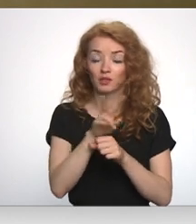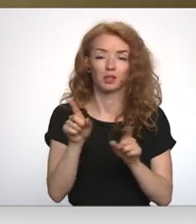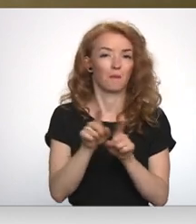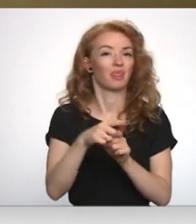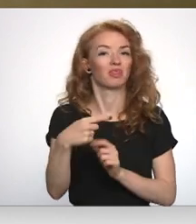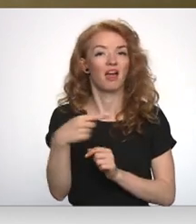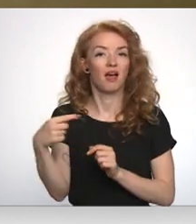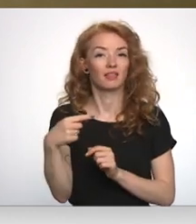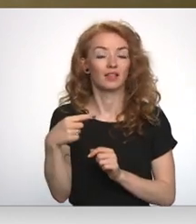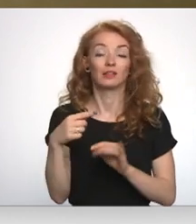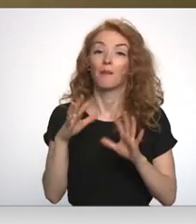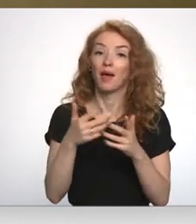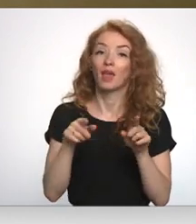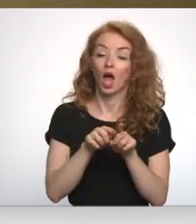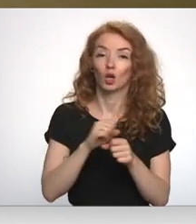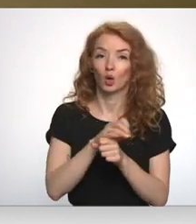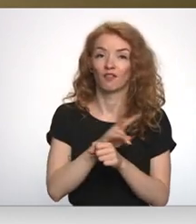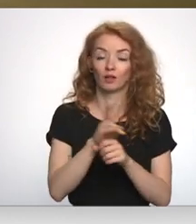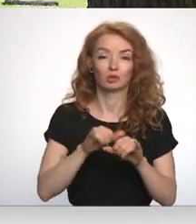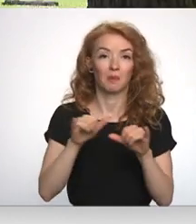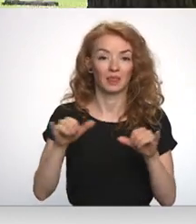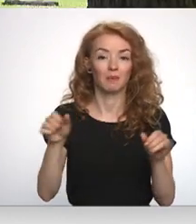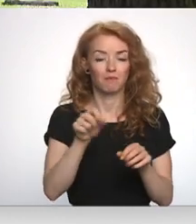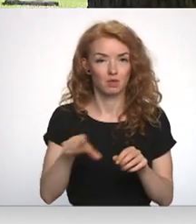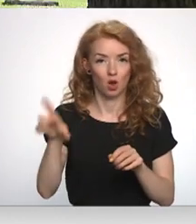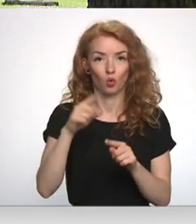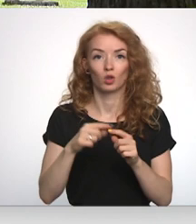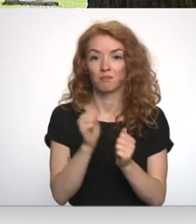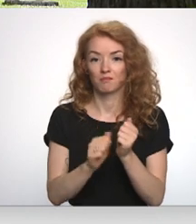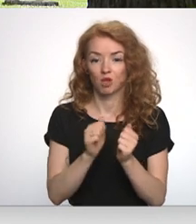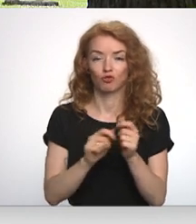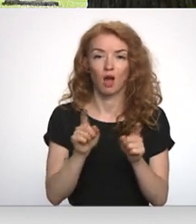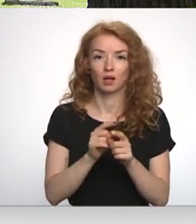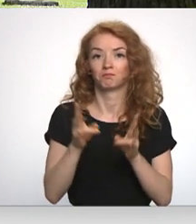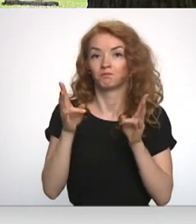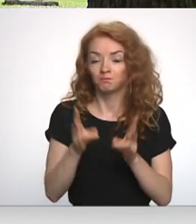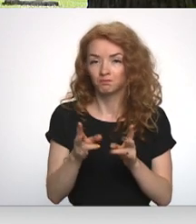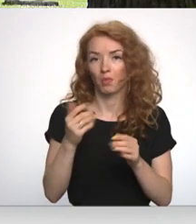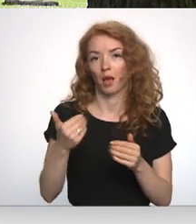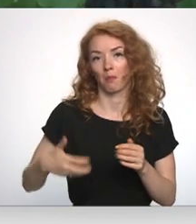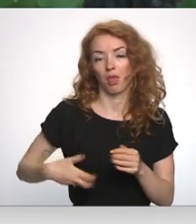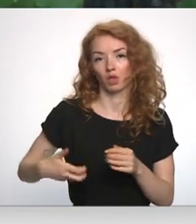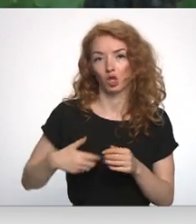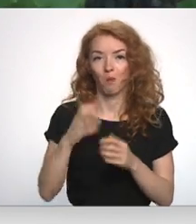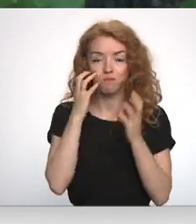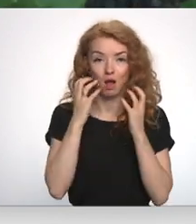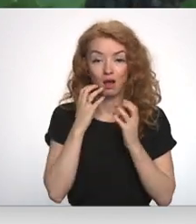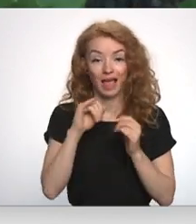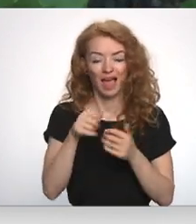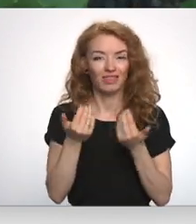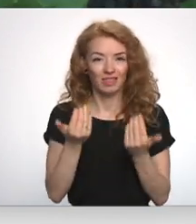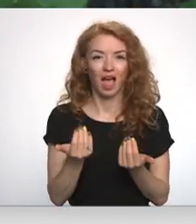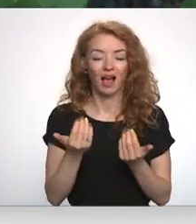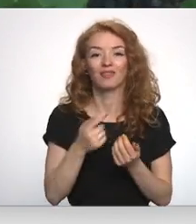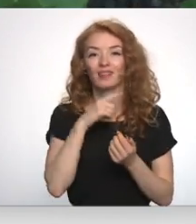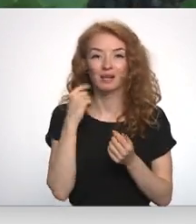negatīvs. Tiesa, arī Covida izplatība pieaug un gana bīstamas ir pērtiķu bakas. Tādēļ, lai gan gribas iekosties vasarā kā